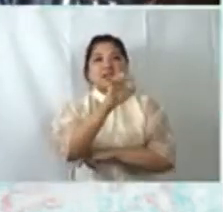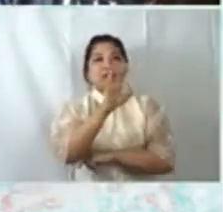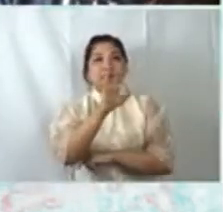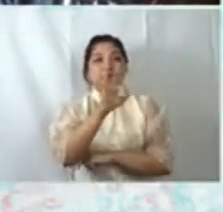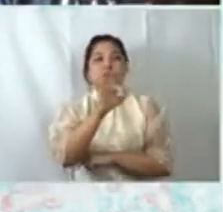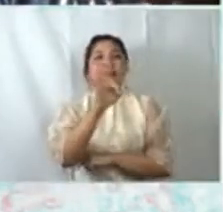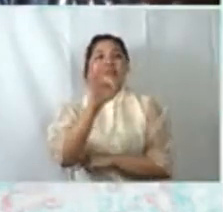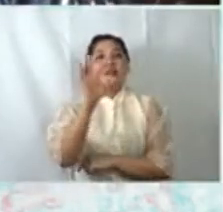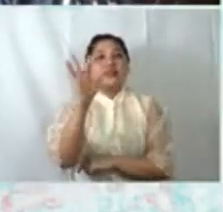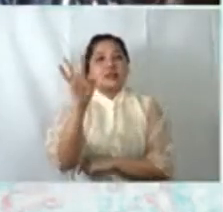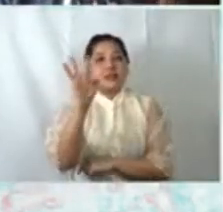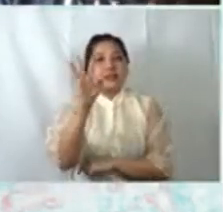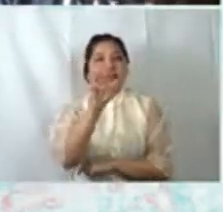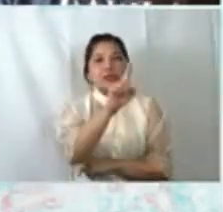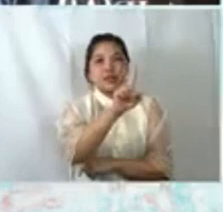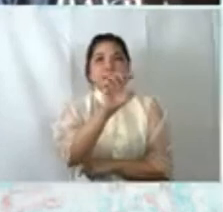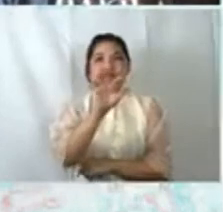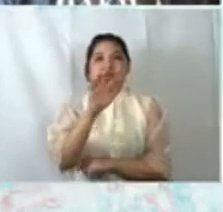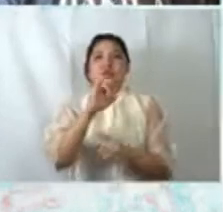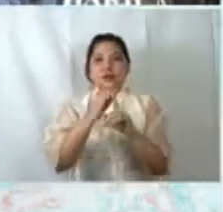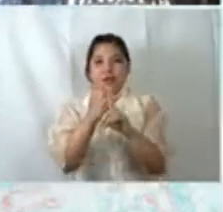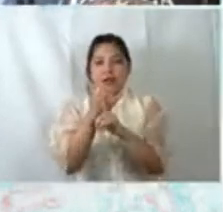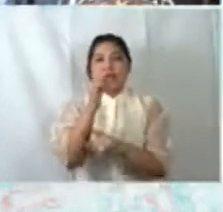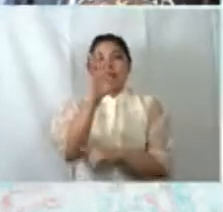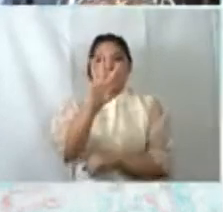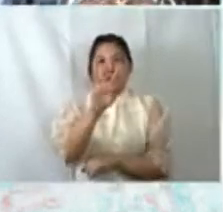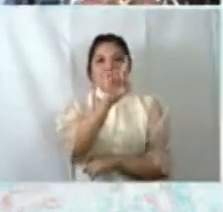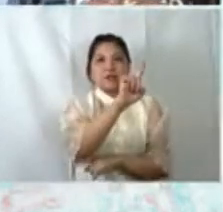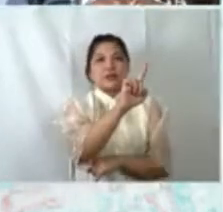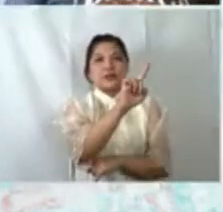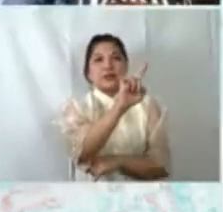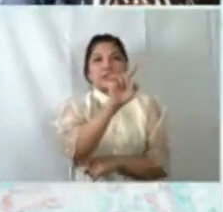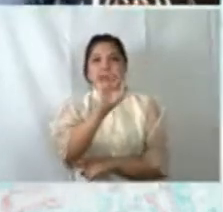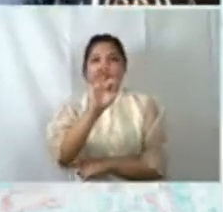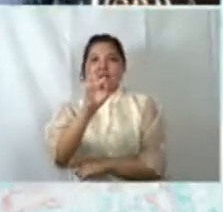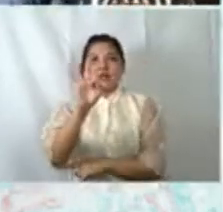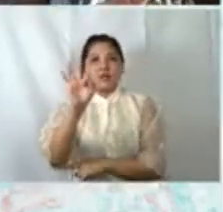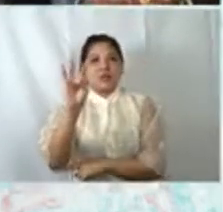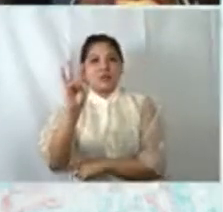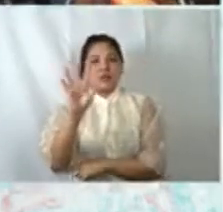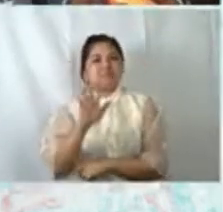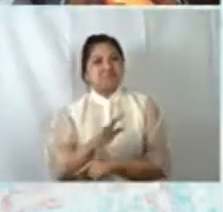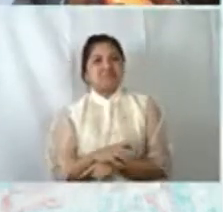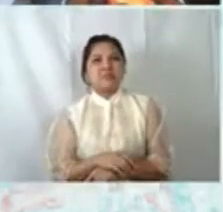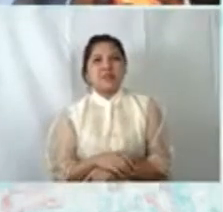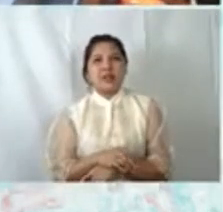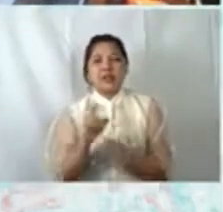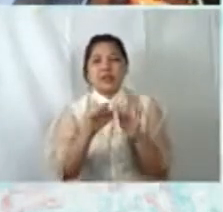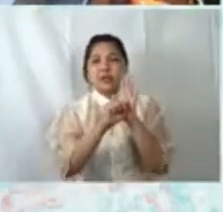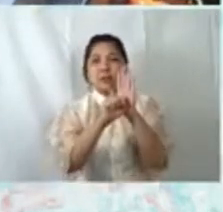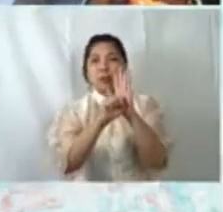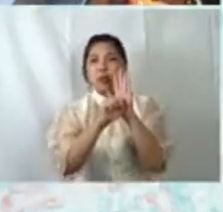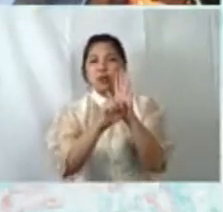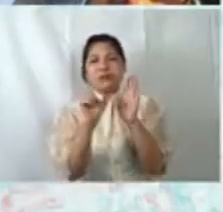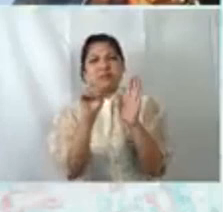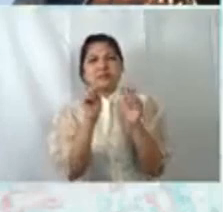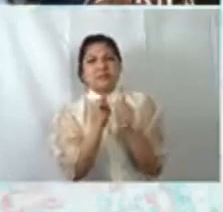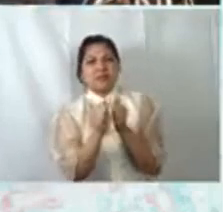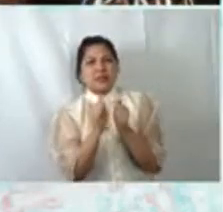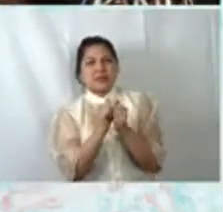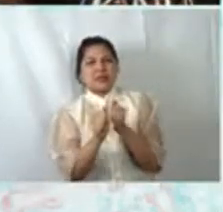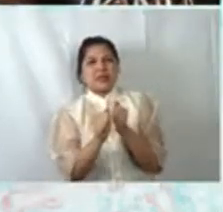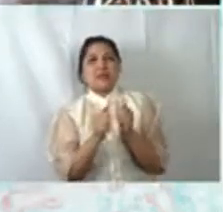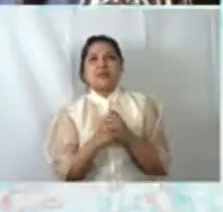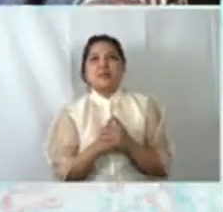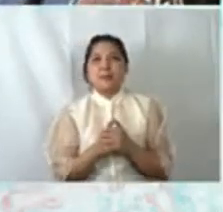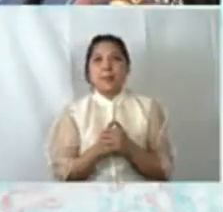1996 ito, July 4, 1996. Ay di ba kasi ang symbolic noon, noong